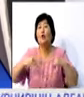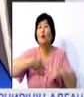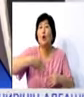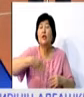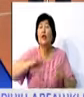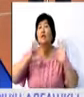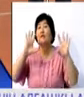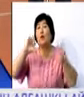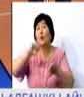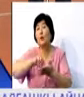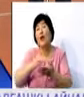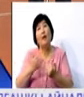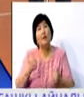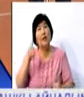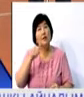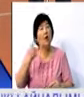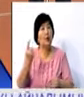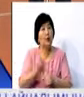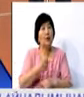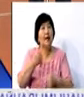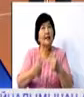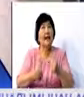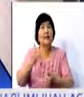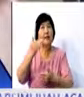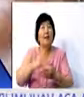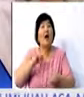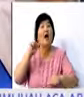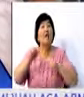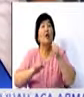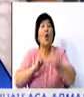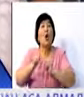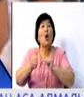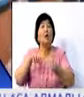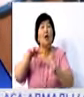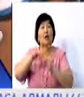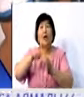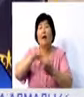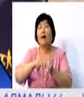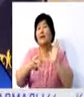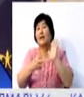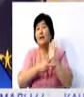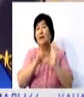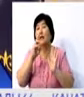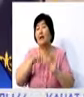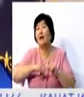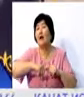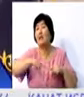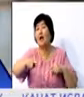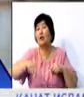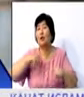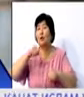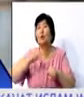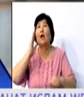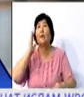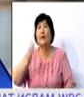сынға түсуде. Сондай ақ биылғы жылы тұңғыш рет сайыс бағдарламасына веложарыс енгізілді. Қатысушылар 8 шақырымға созылған жарыс жолын